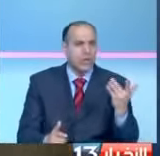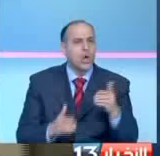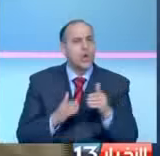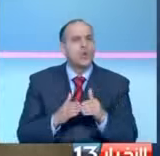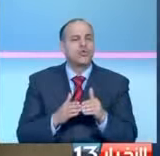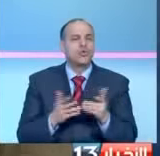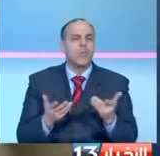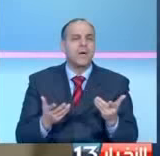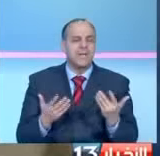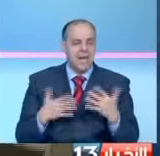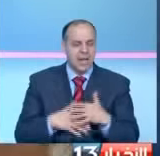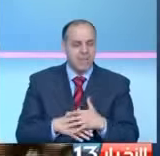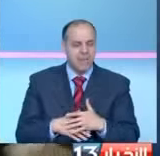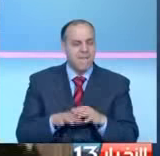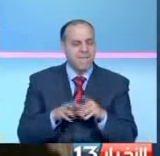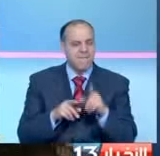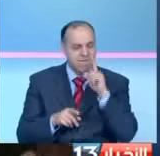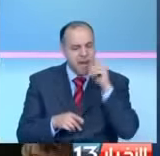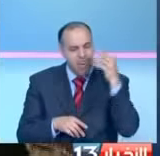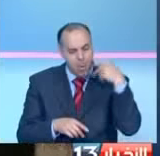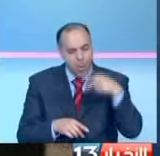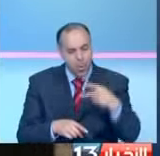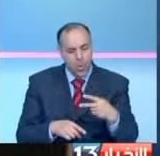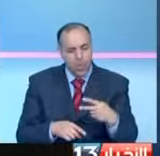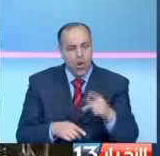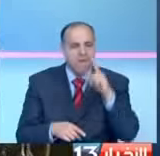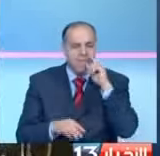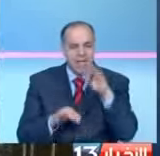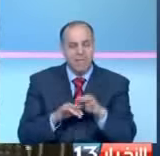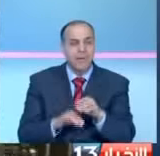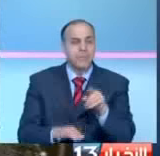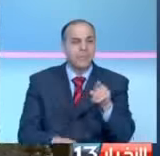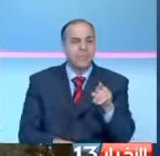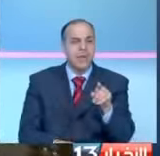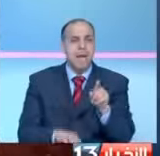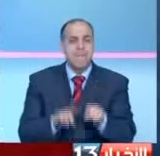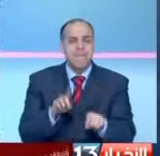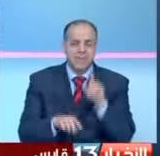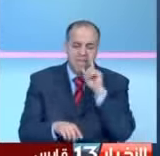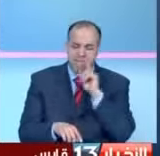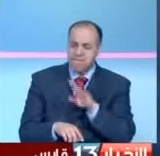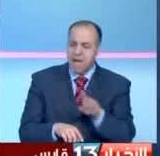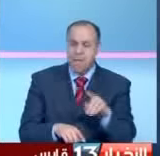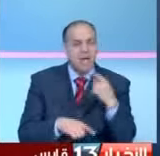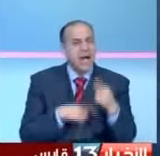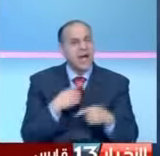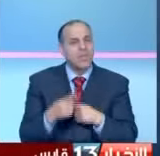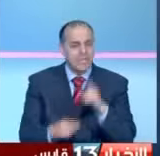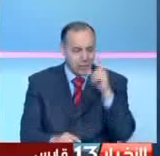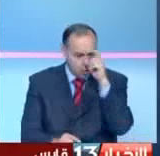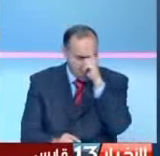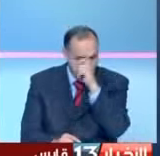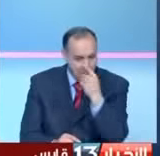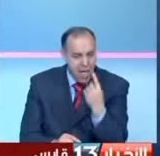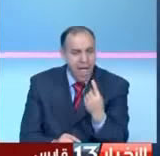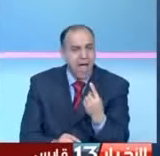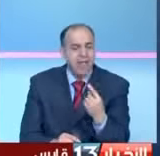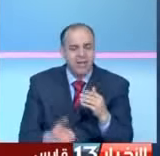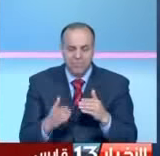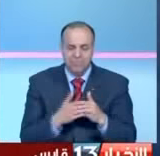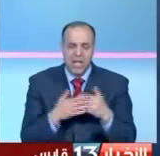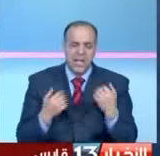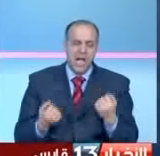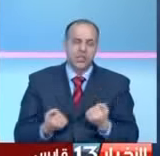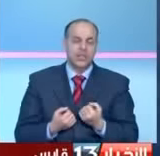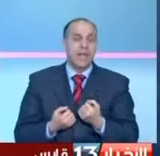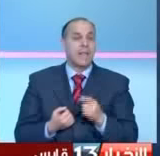يتطلب اللبسة العادية نتاع كل يوم واللبسة المناسبة. عدد من الحرفيات تحدثنا عن الصعوبات التي تعترض